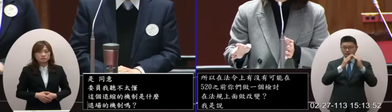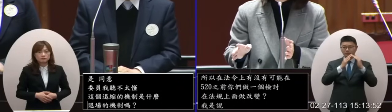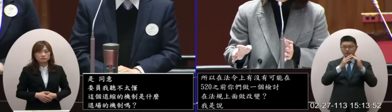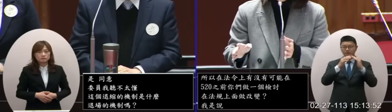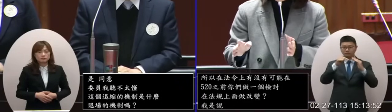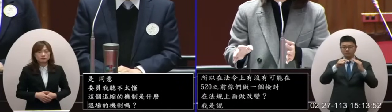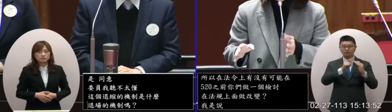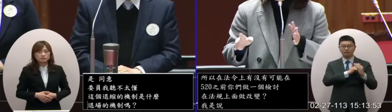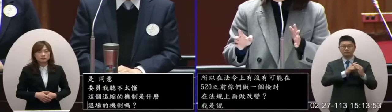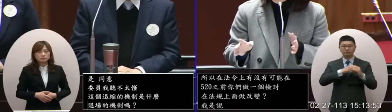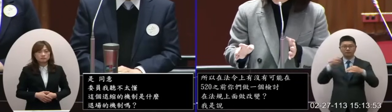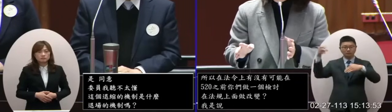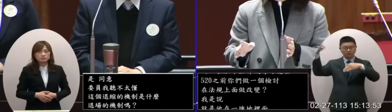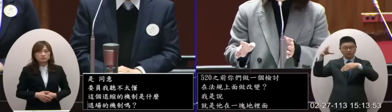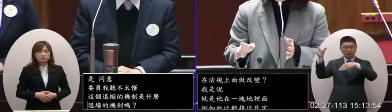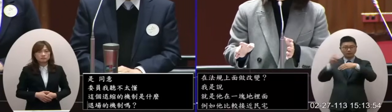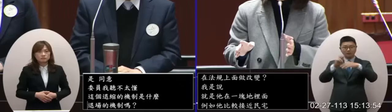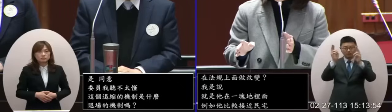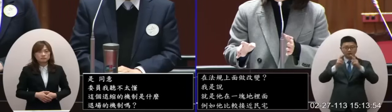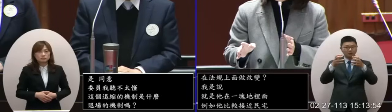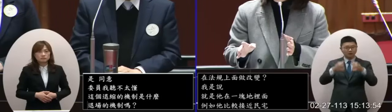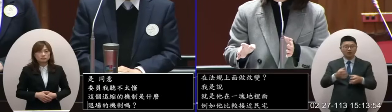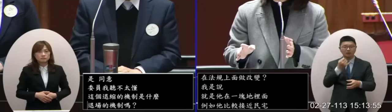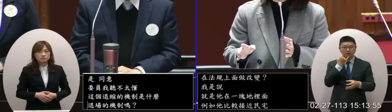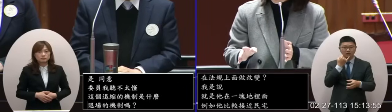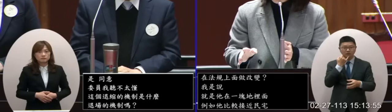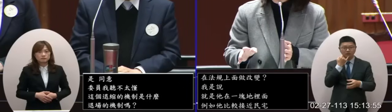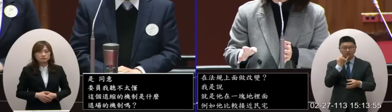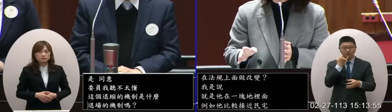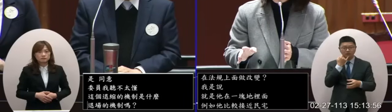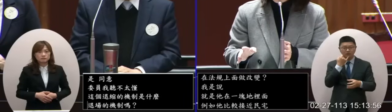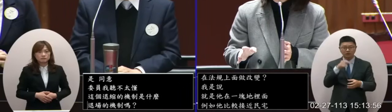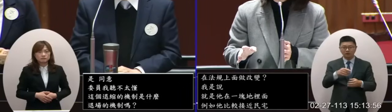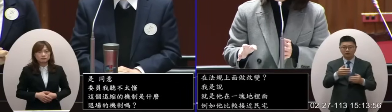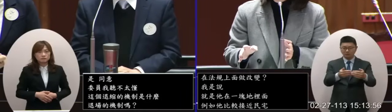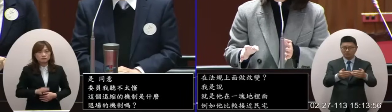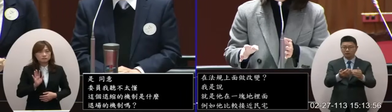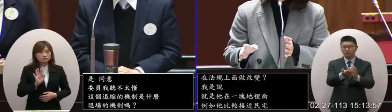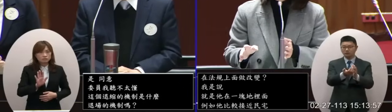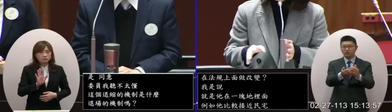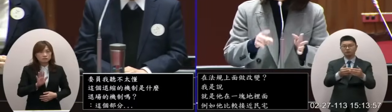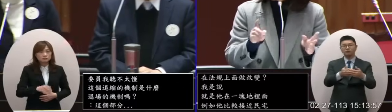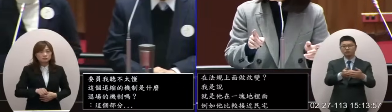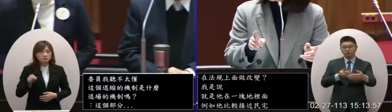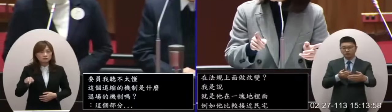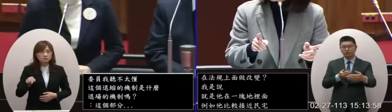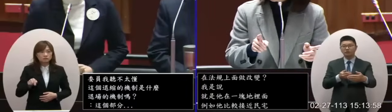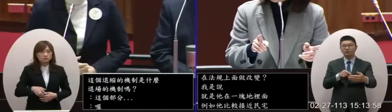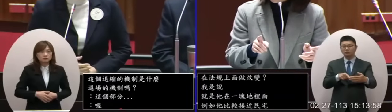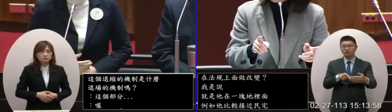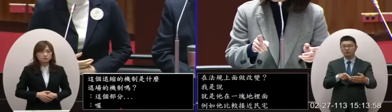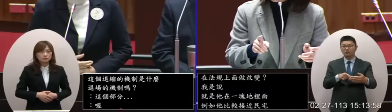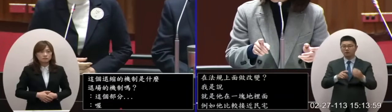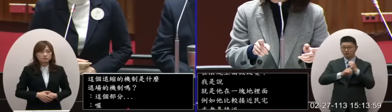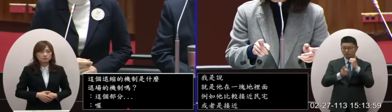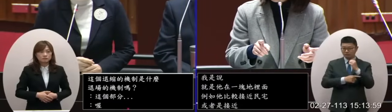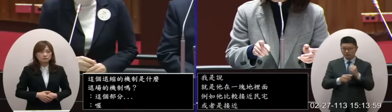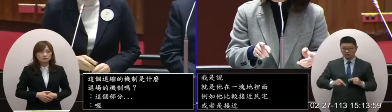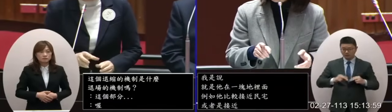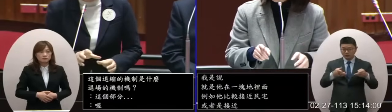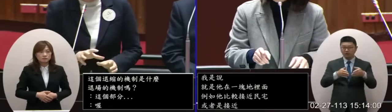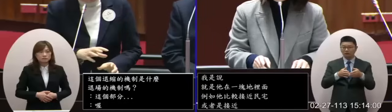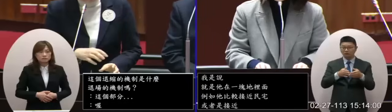光电的。那这个部分你要不要做退缩的机制？ 有这个， 然后这要修改法令，对不